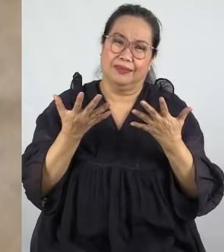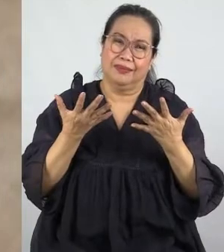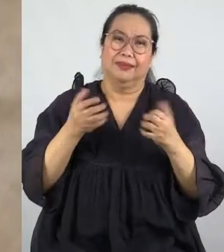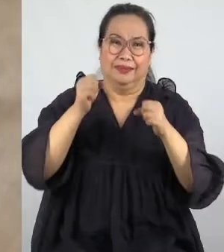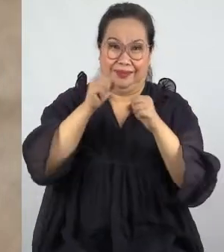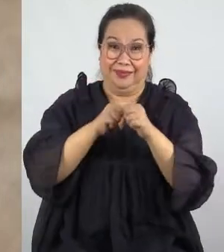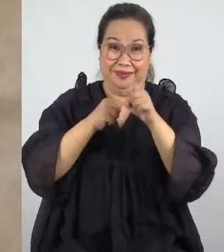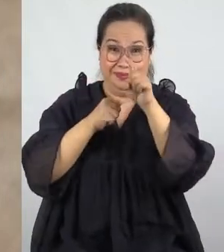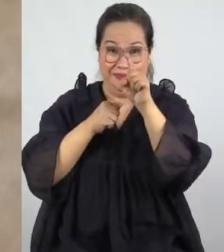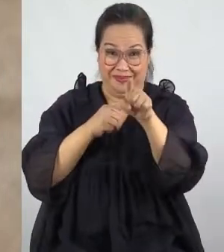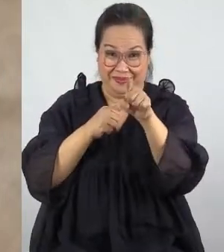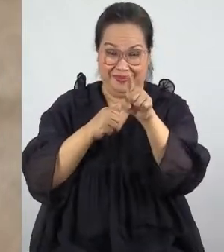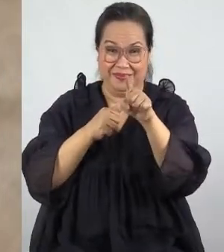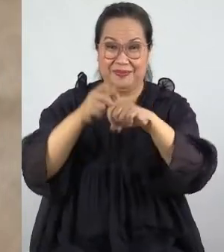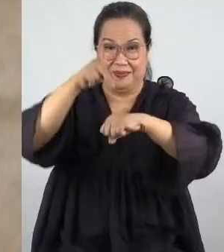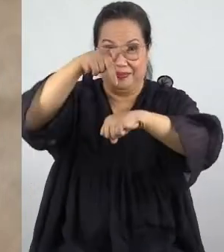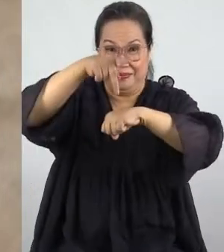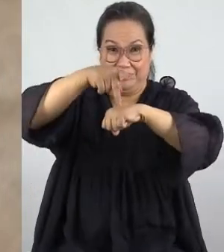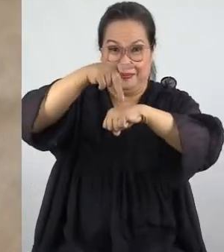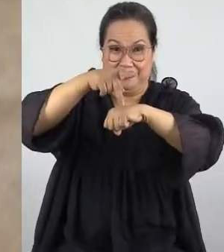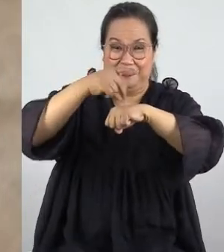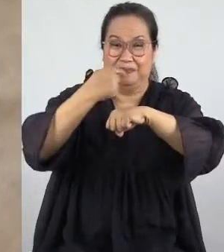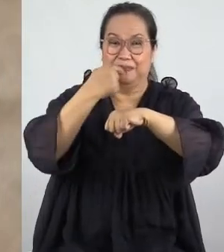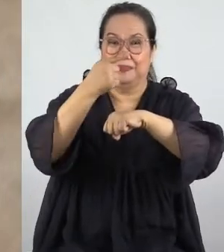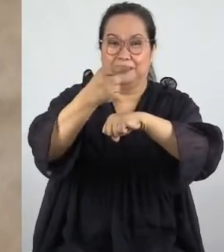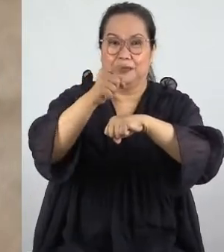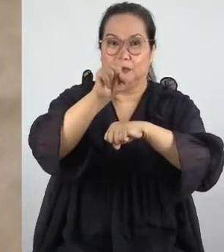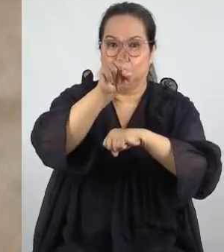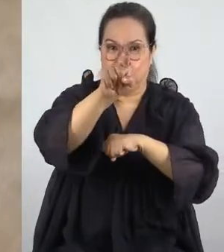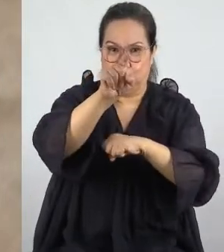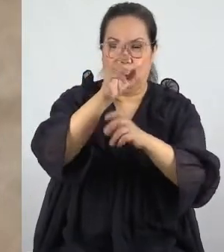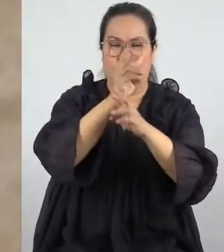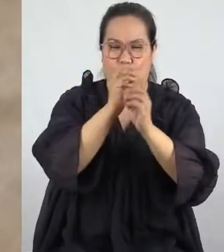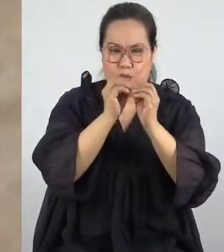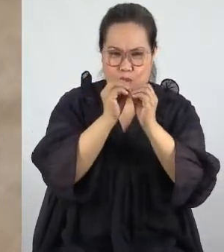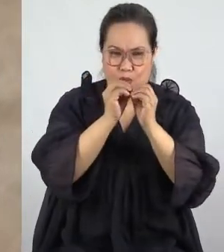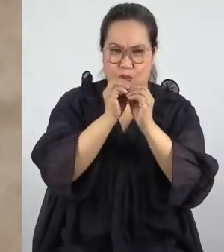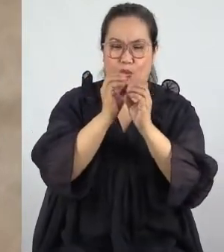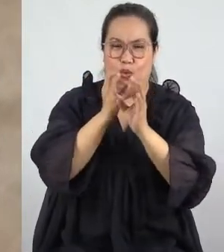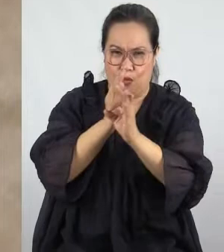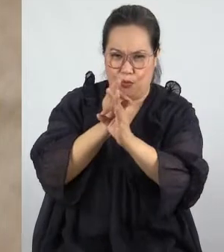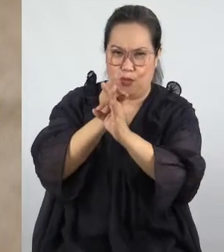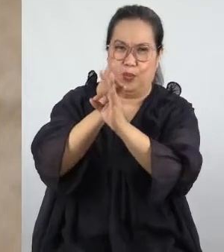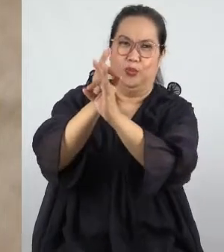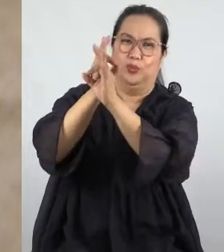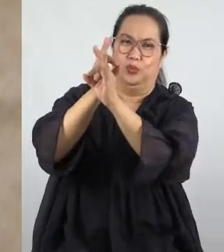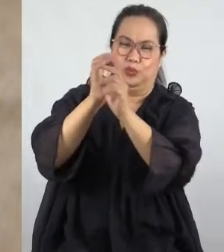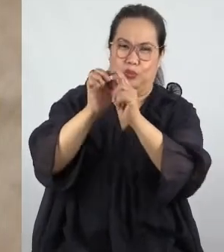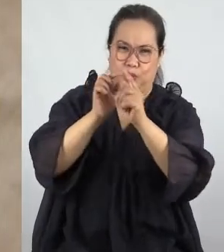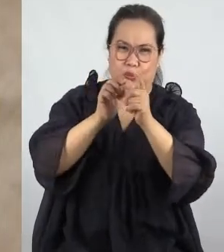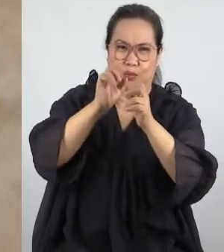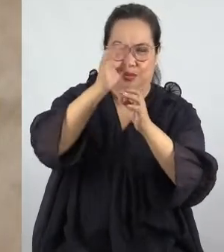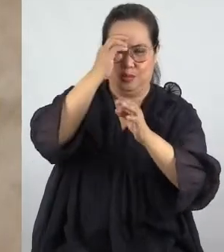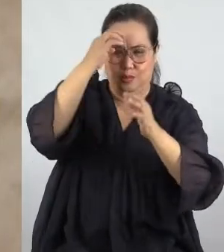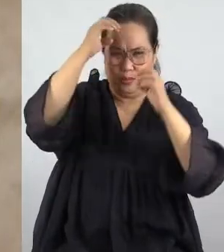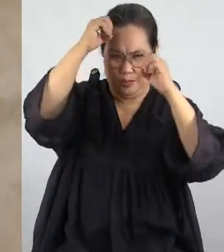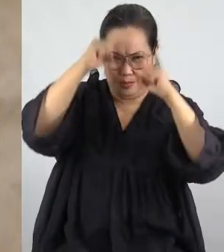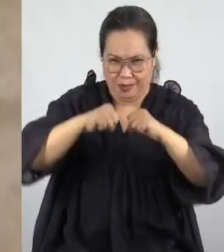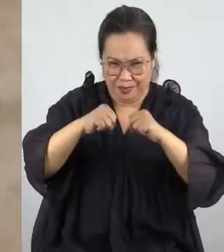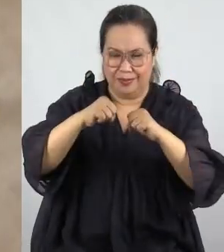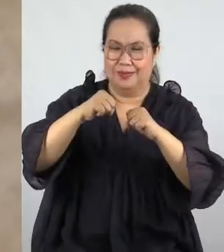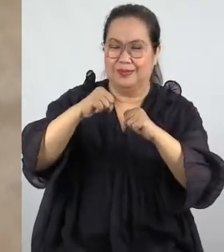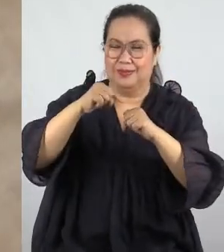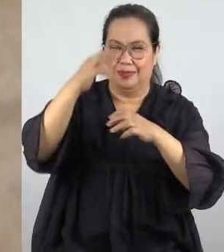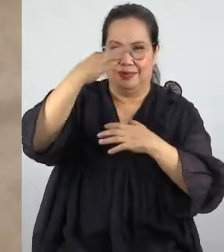Therefore, brothers, sabi ni Pedro, be all the more diligent to confirm your calling